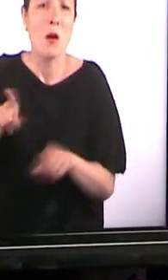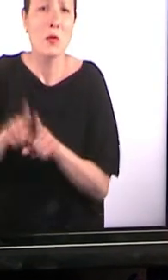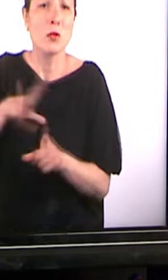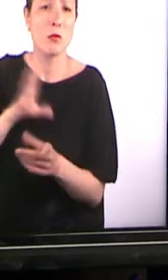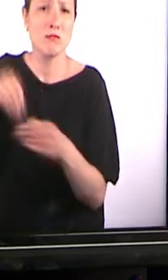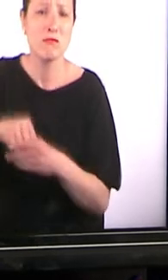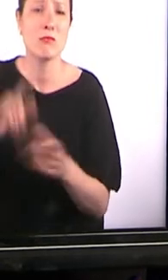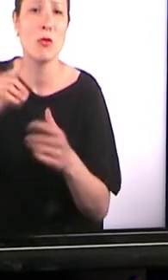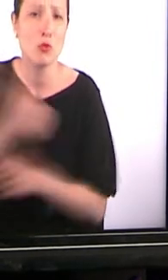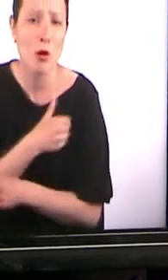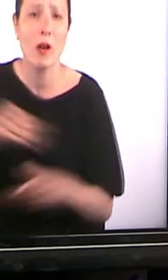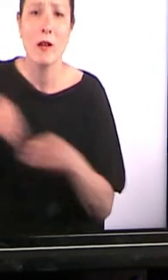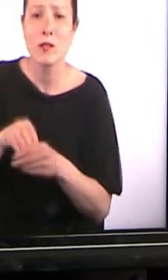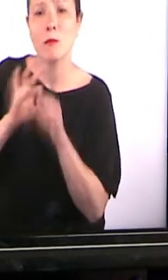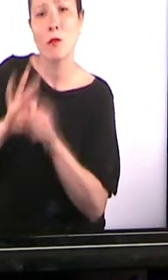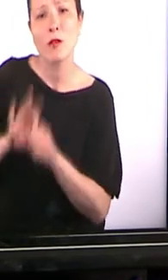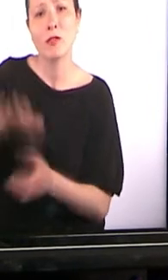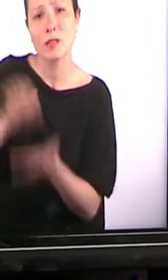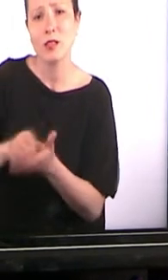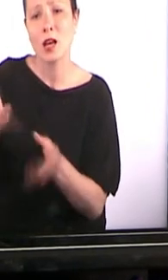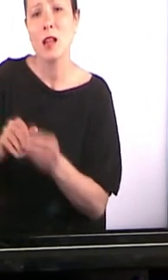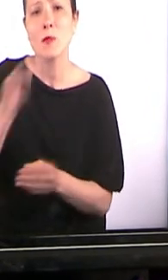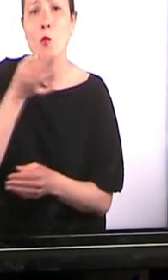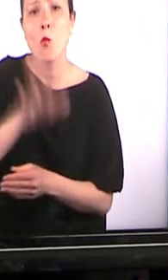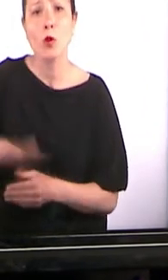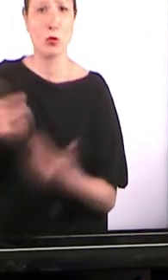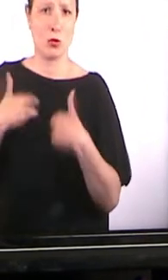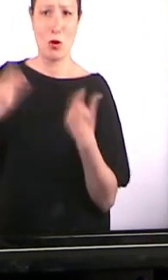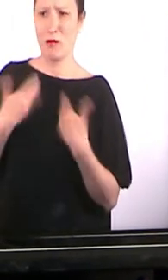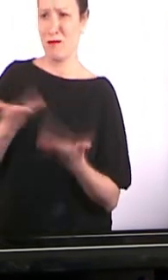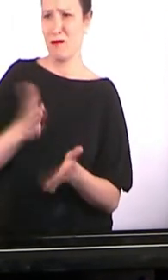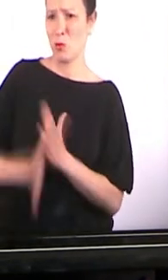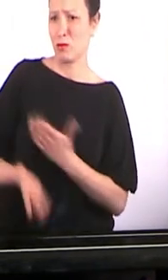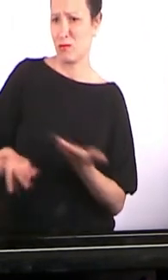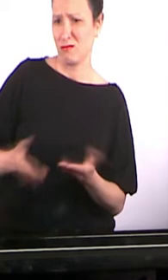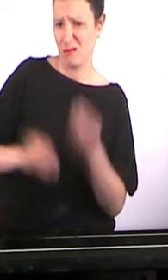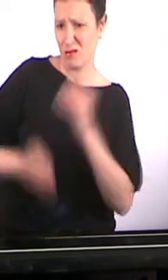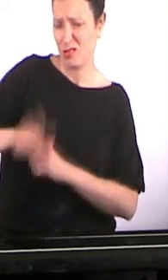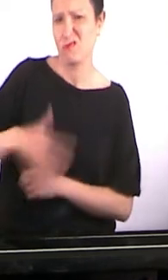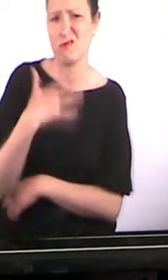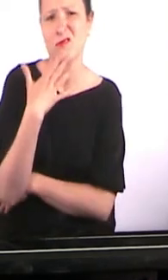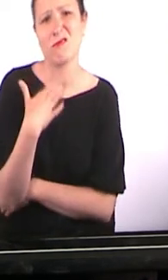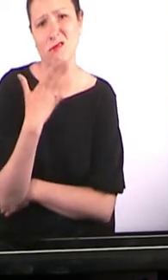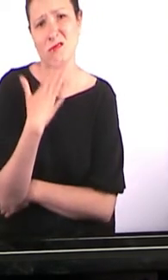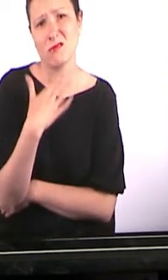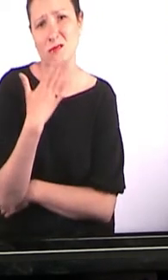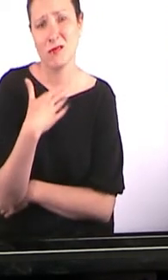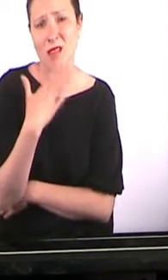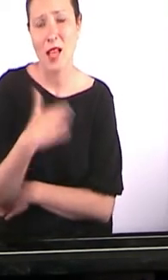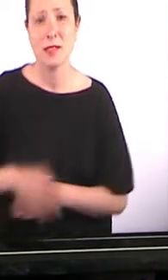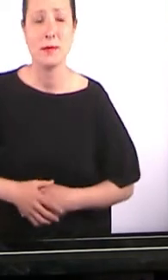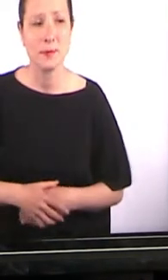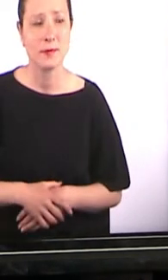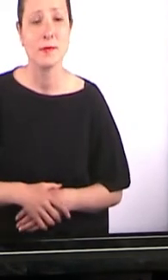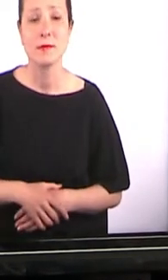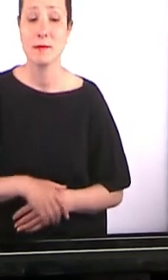zajęcia sportowe z młodzieżą sprawną i po prostu w większości się nie chce, tak? To tutaj, a te osoby